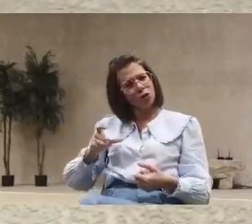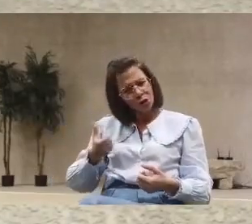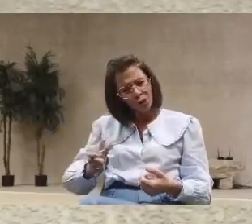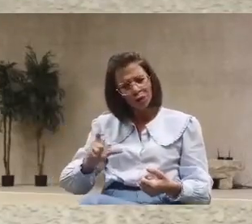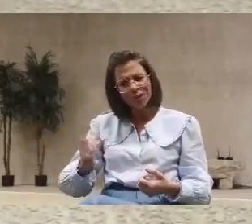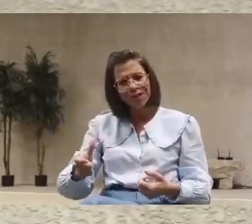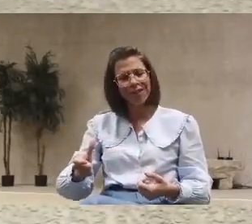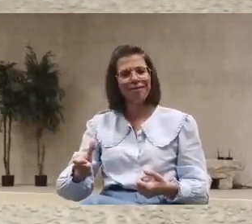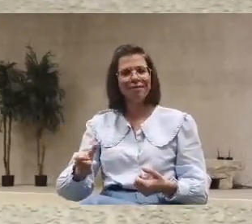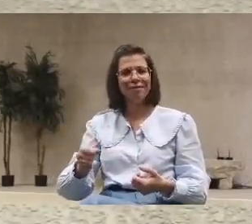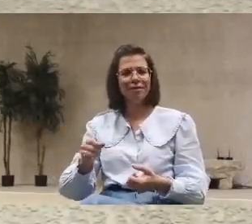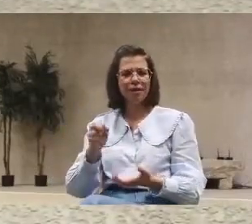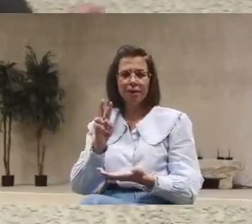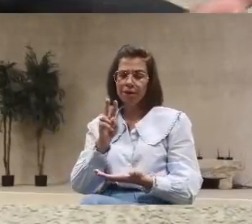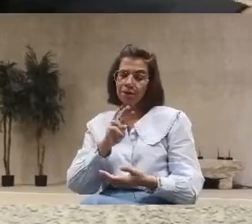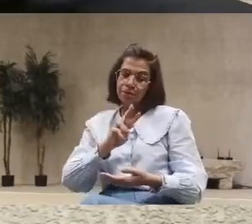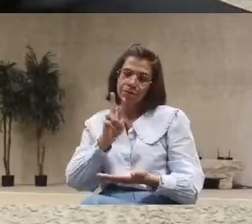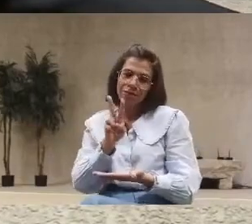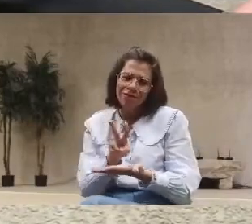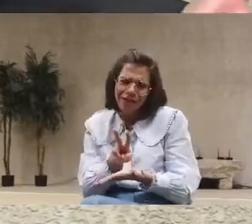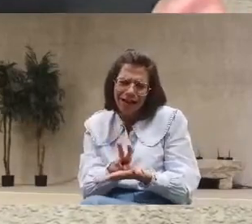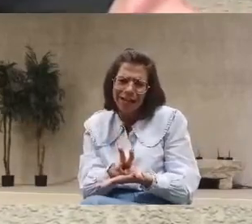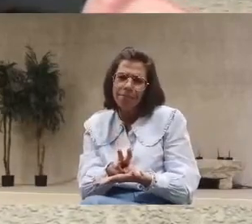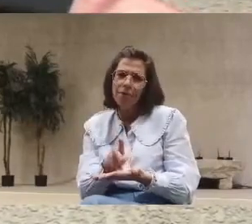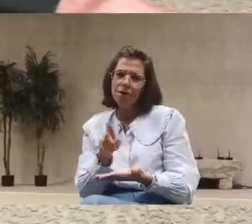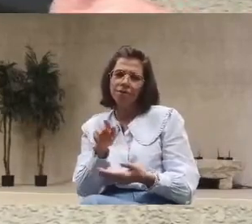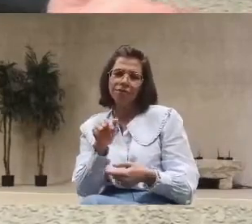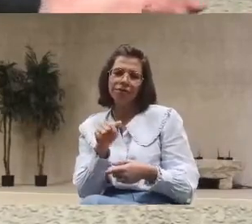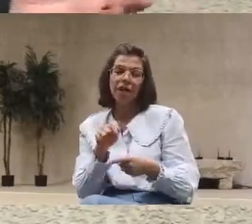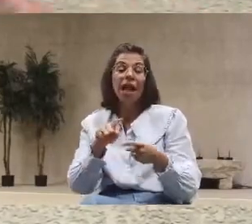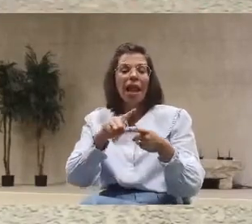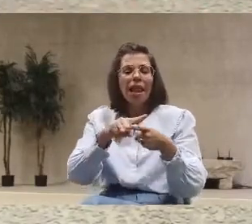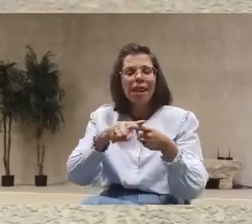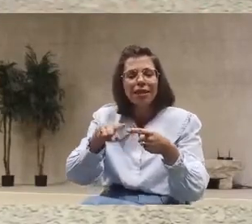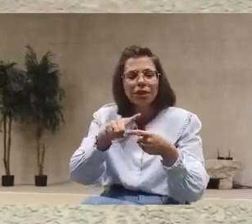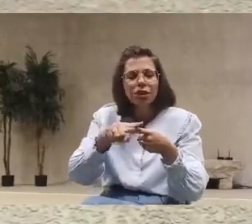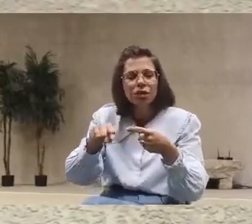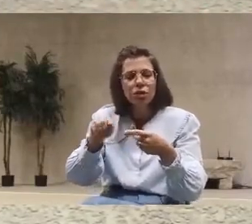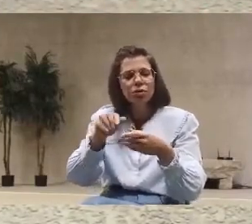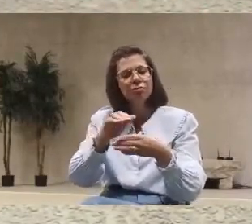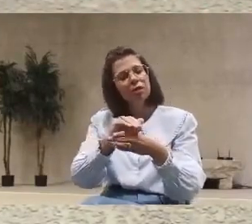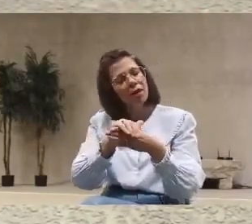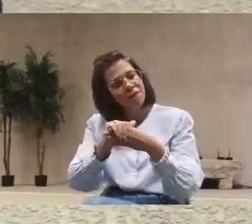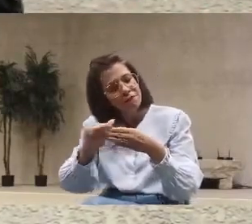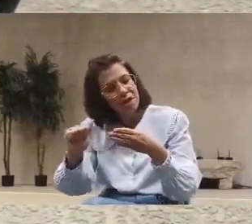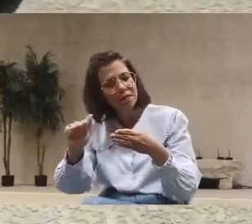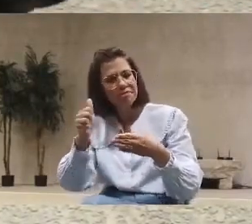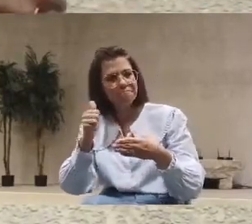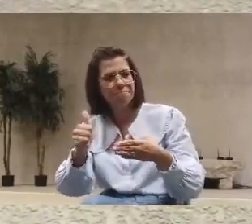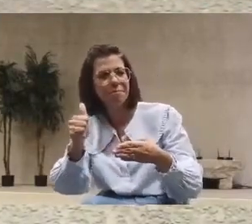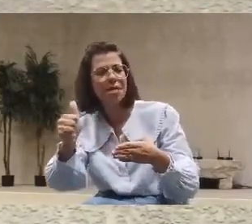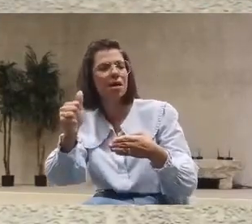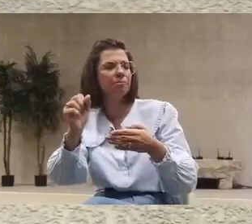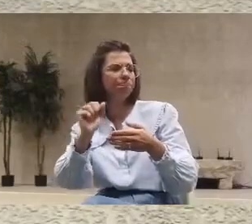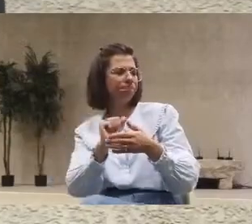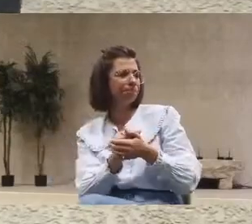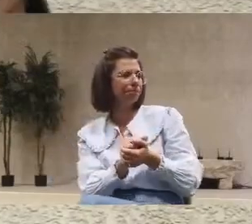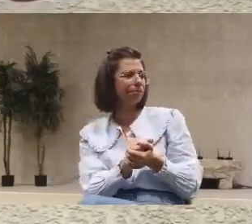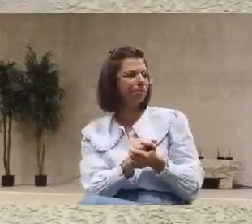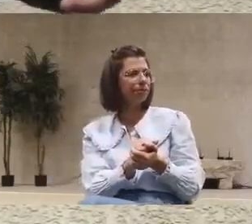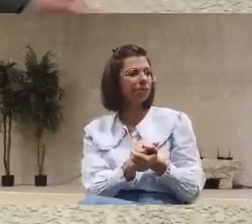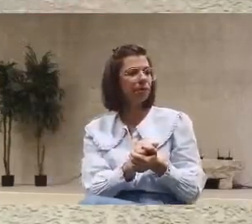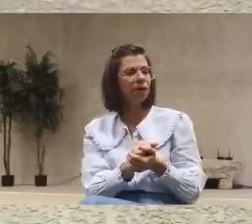arranger les choses. Quand toi, tu essayes d'arranger les choses, tu ne fais que t'enfoncer, tu ne fais que emmêler, tu ne fais que